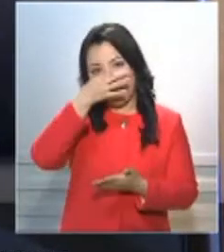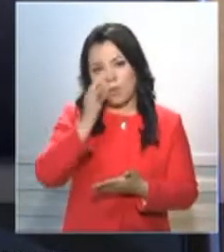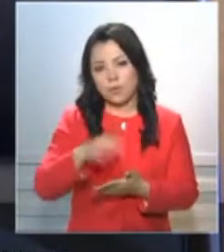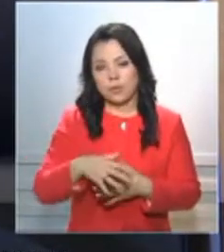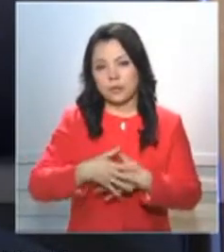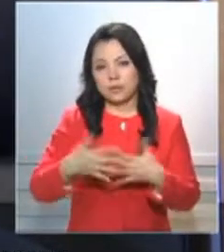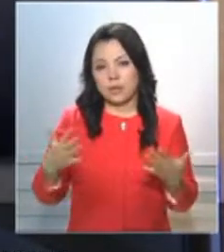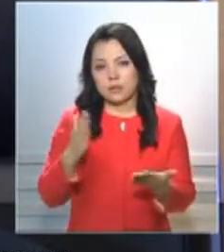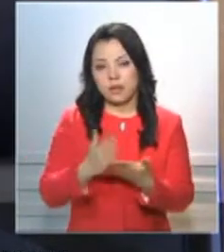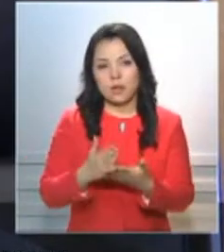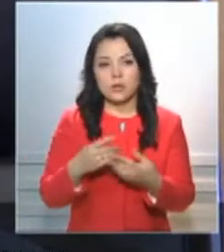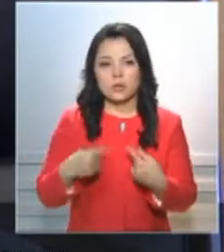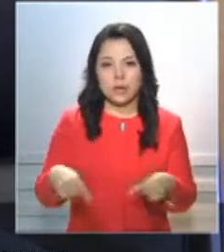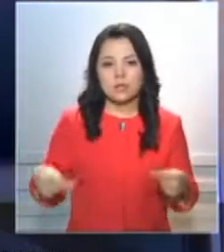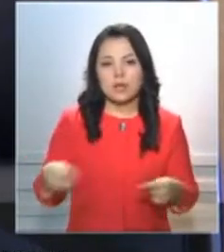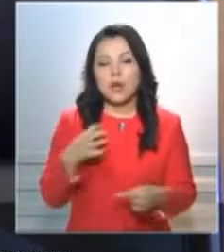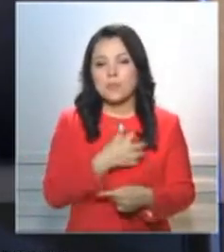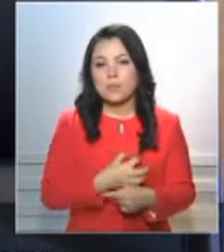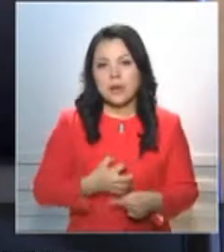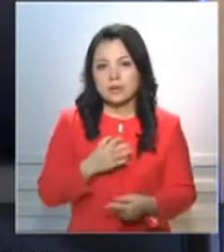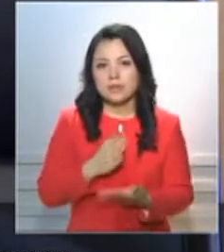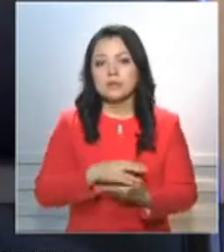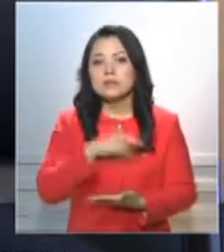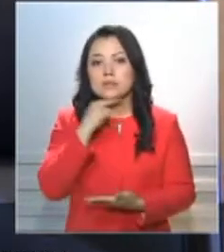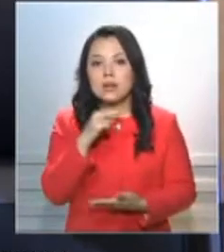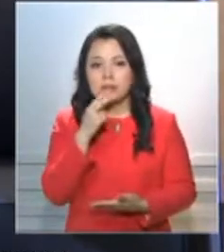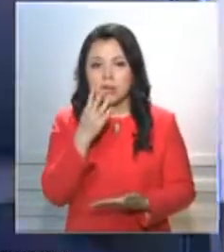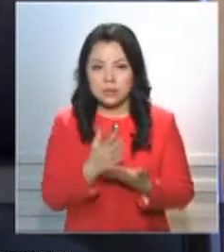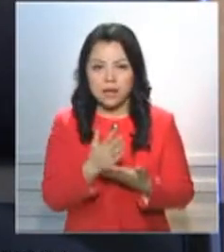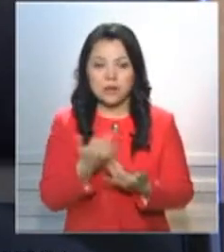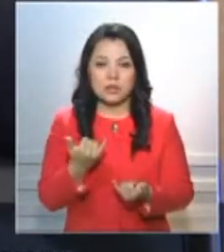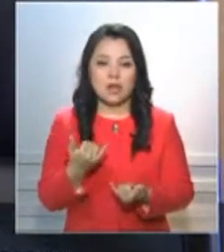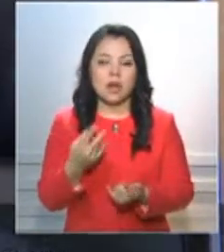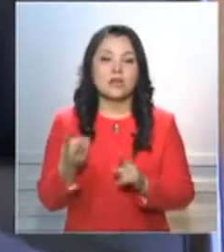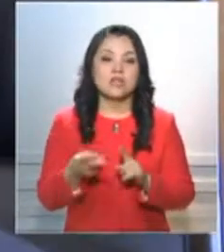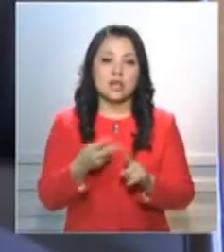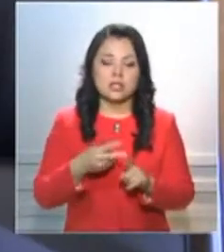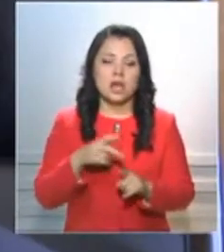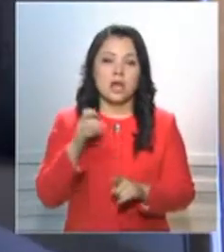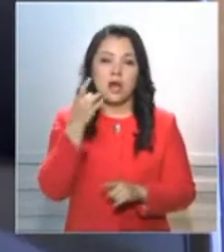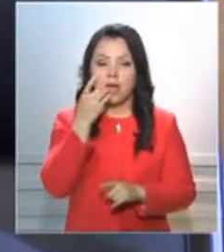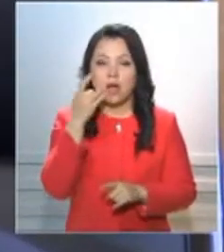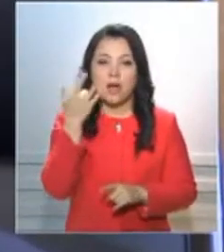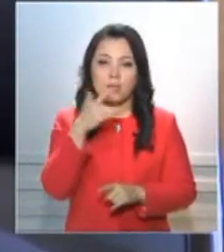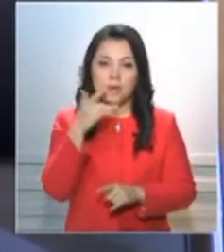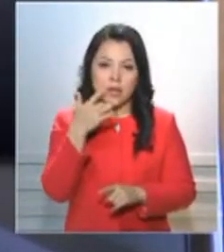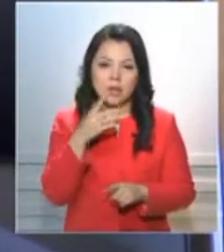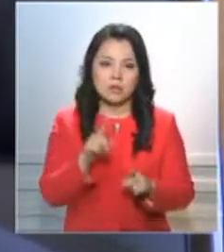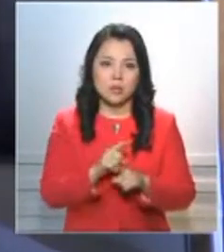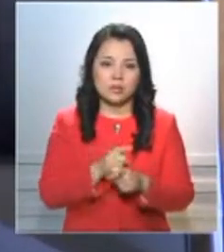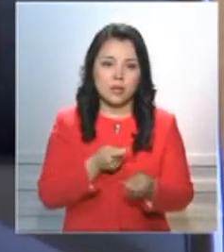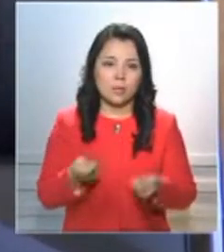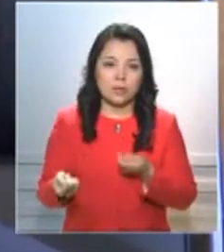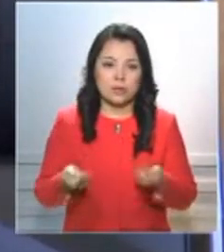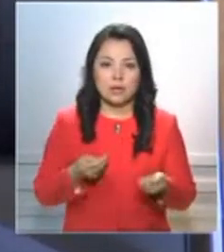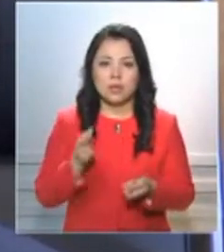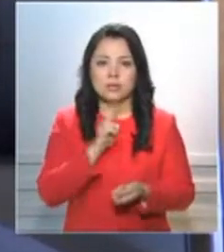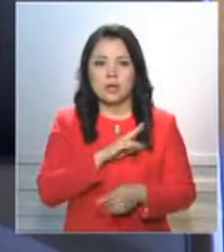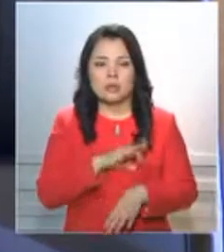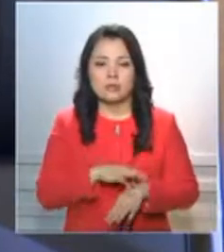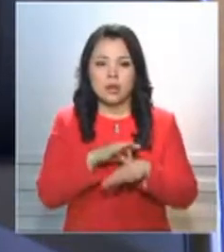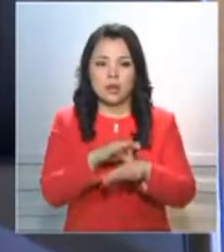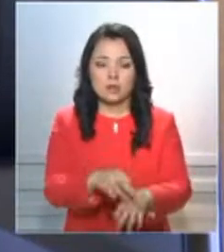қай мемлекет үшін болса да өте маңызды. Екінші, Американың мемлекеттік басқару ассоциациясы. Бұл